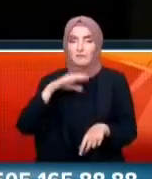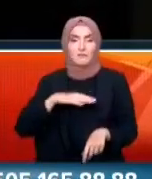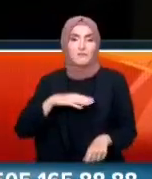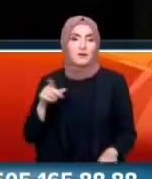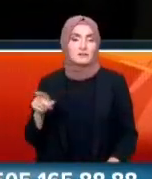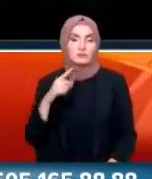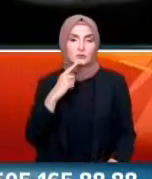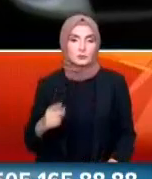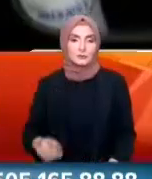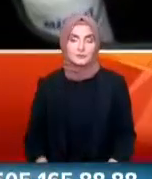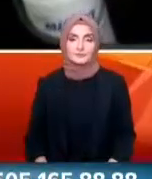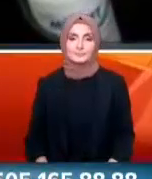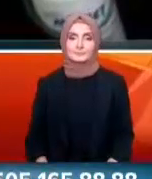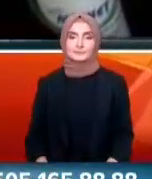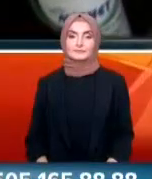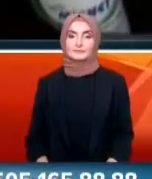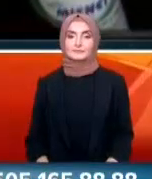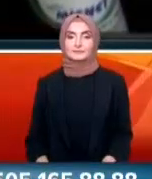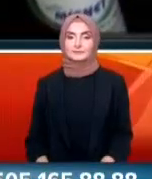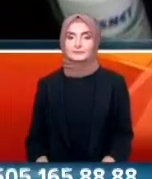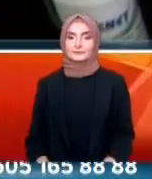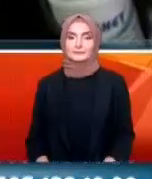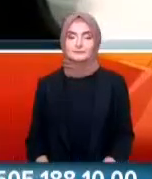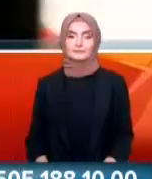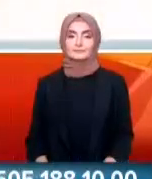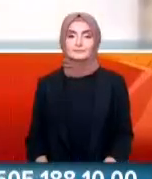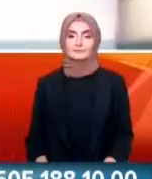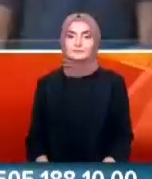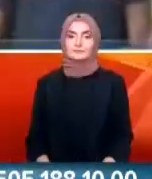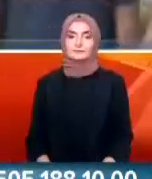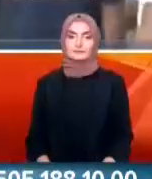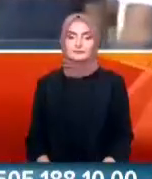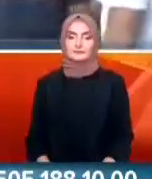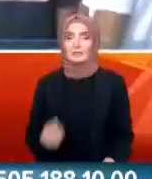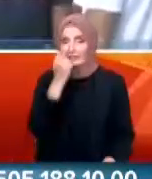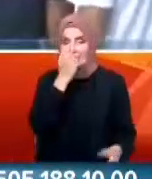Annem uyandırdı. Kalk dedi, camlar kırıktı yerlerde. Her yerim camdı.